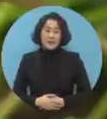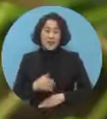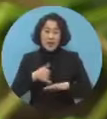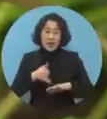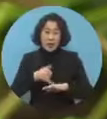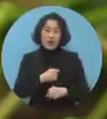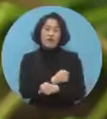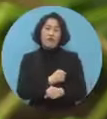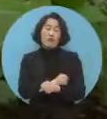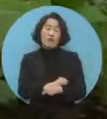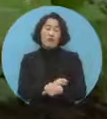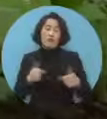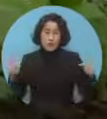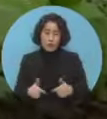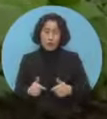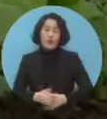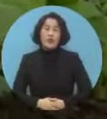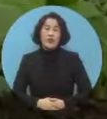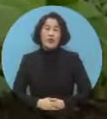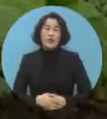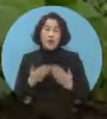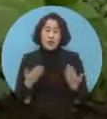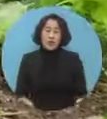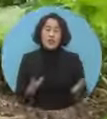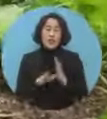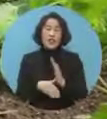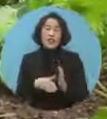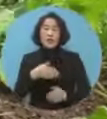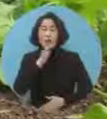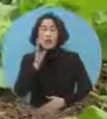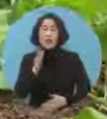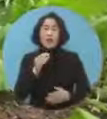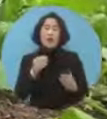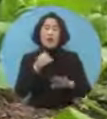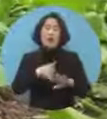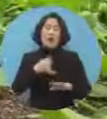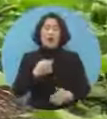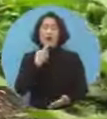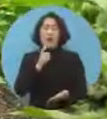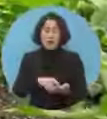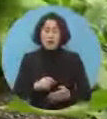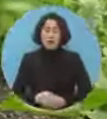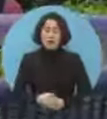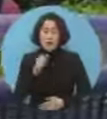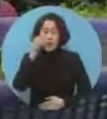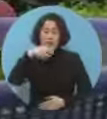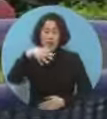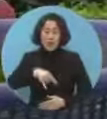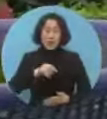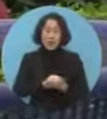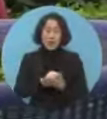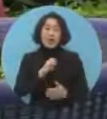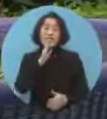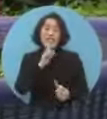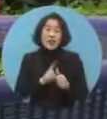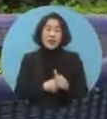재배에 손도 많이 가지 않아 농한기 고령층 농민들의 효자 품목입니다. 광양 치나물은 친환경